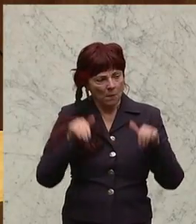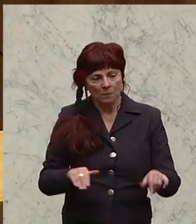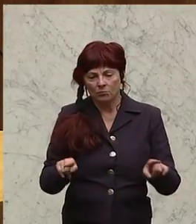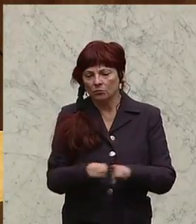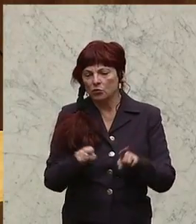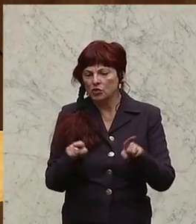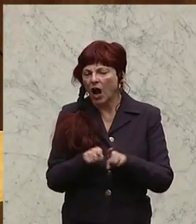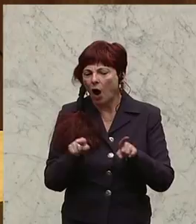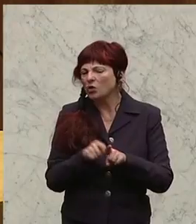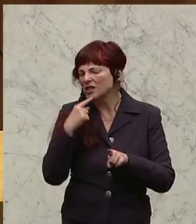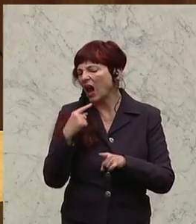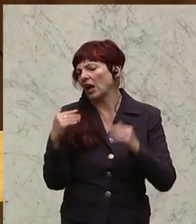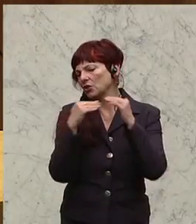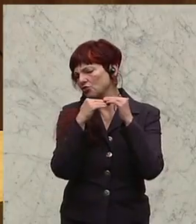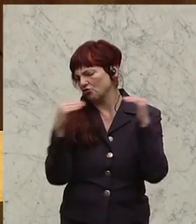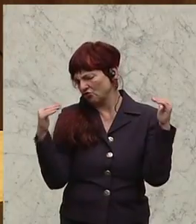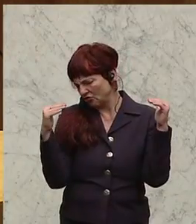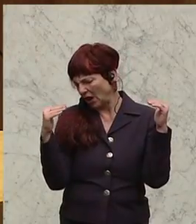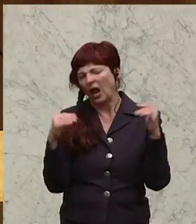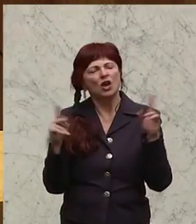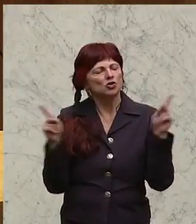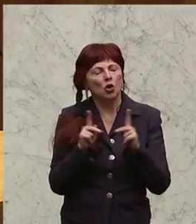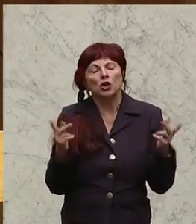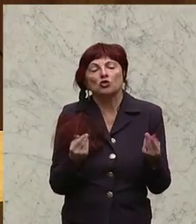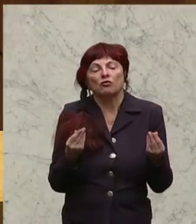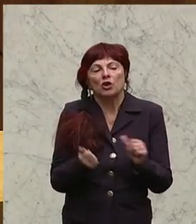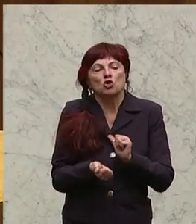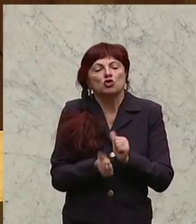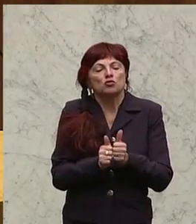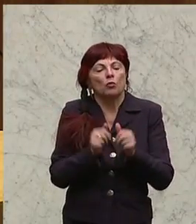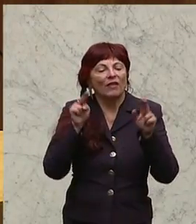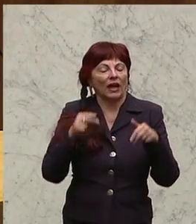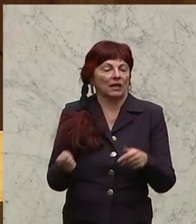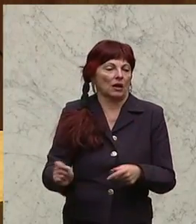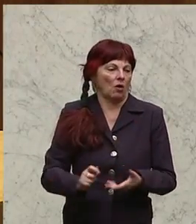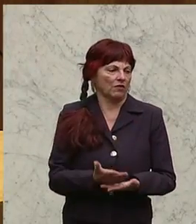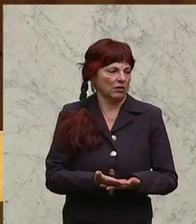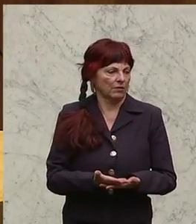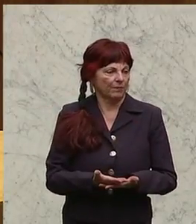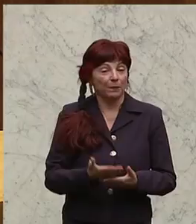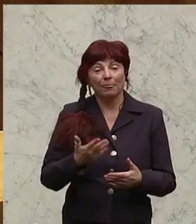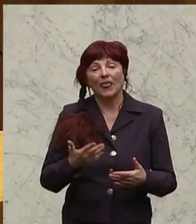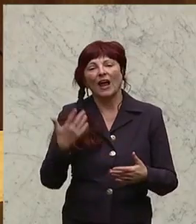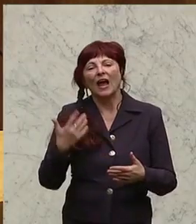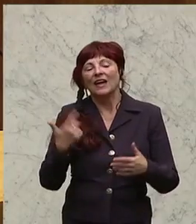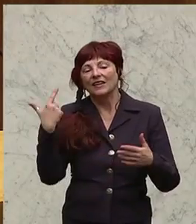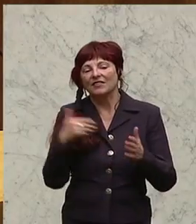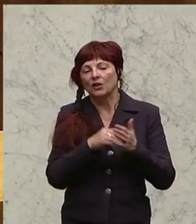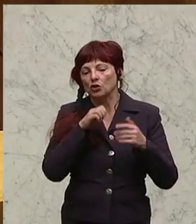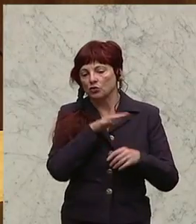Sportrechtekauf einzuziehen, obwohl ich selber sehr sportaffin bin. Aber laut dem Bericht hat man 2015 80